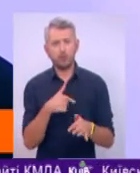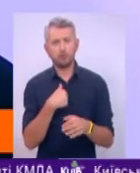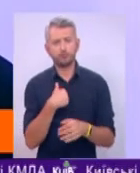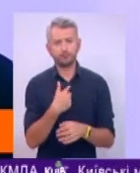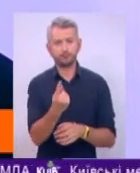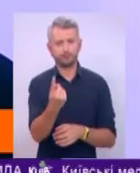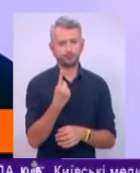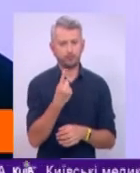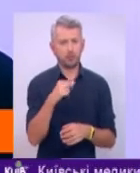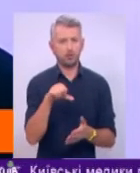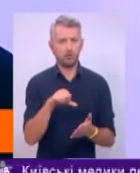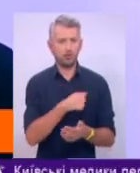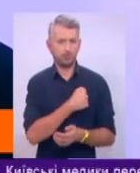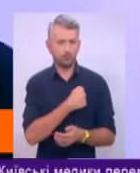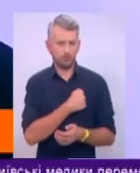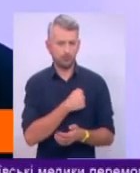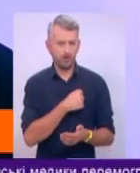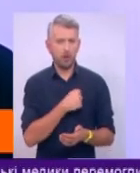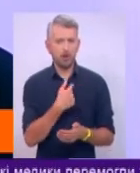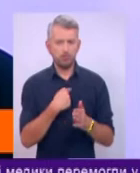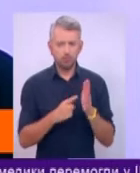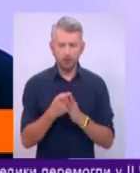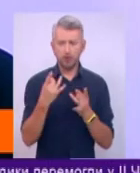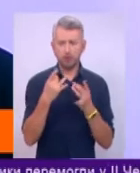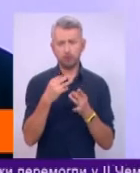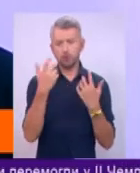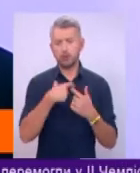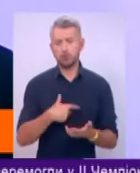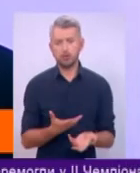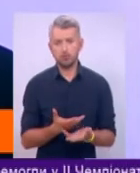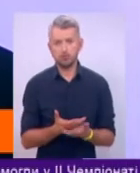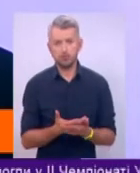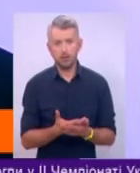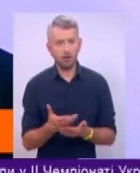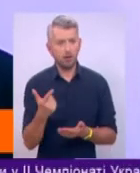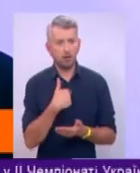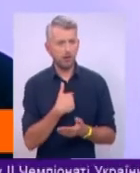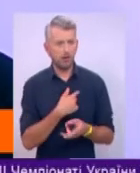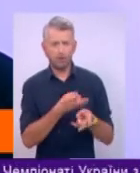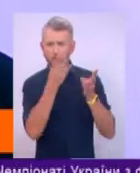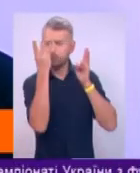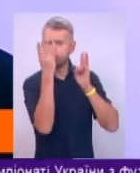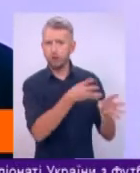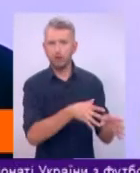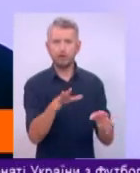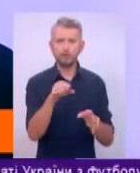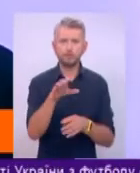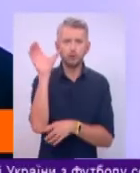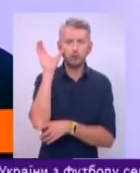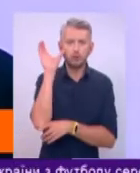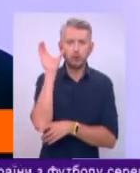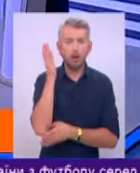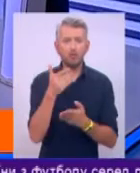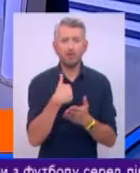підійшов учасник бойових дій, почав мені розповідати просто про себе. Я всі справи кинув. І тільки його слухав. Може, йому нічим